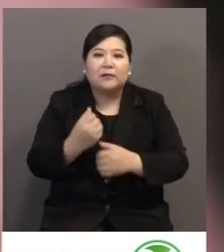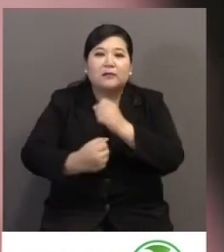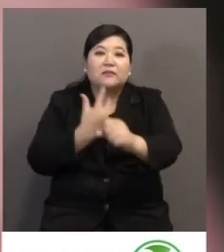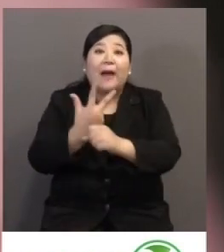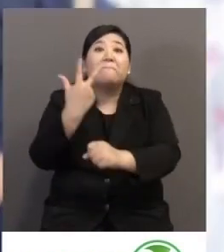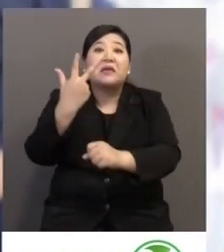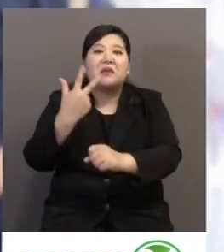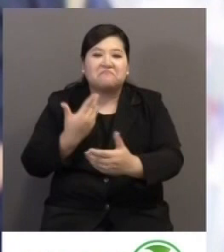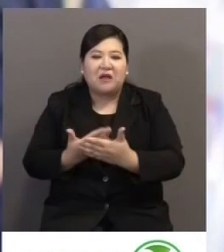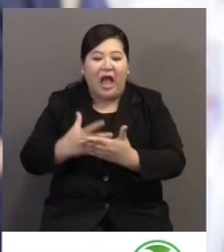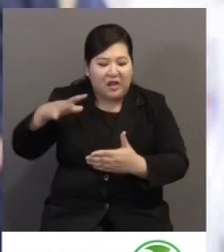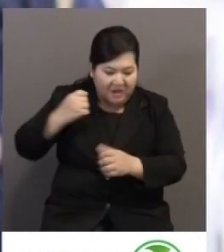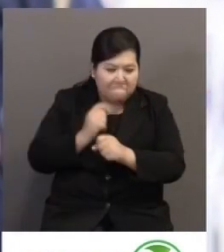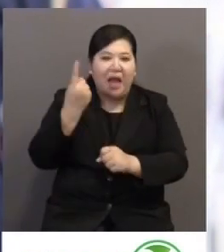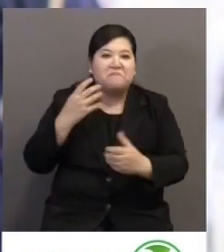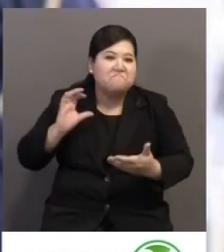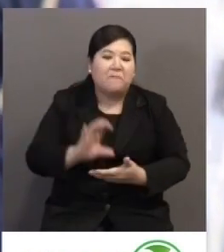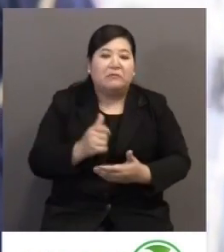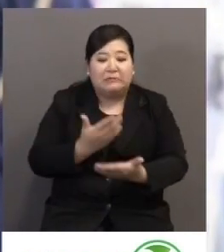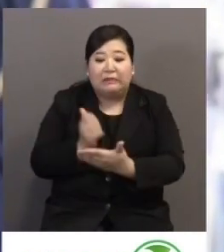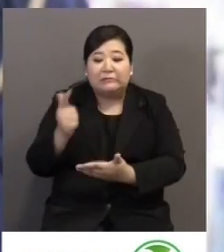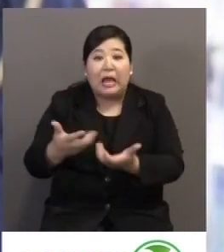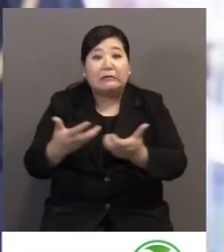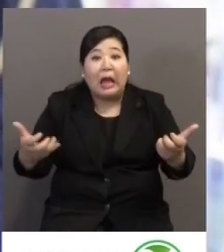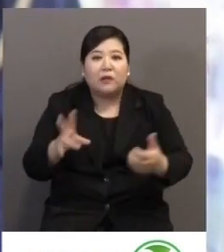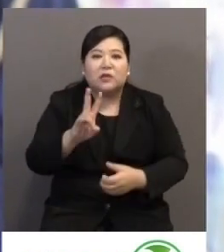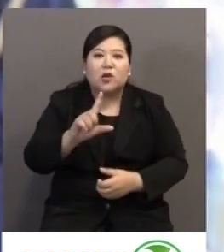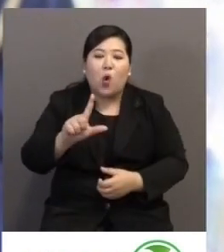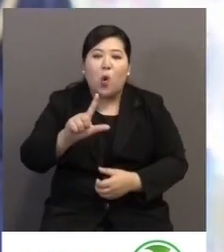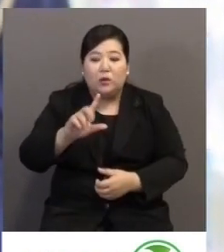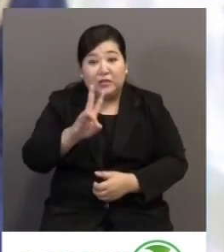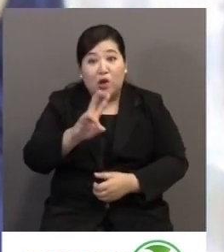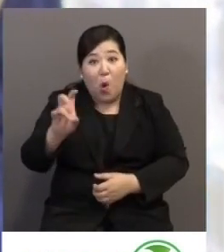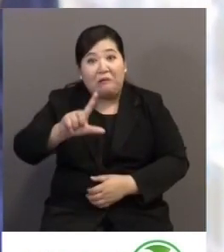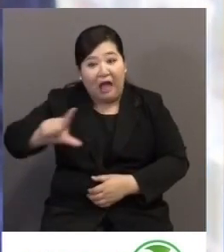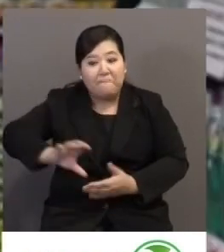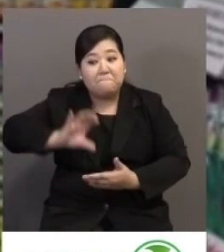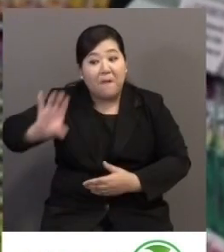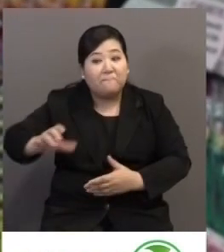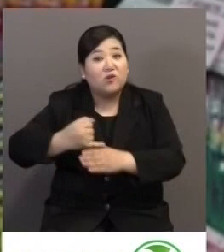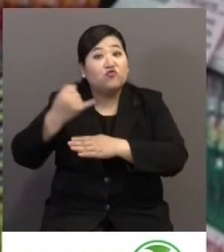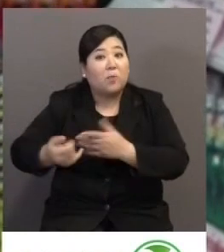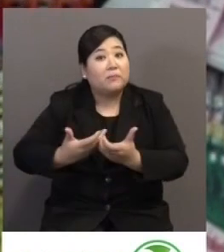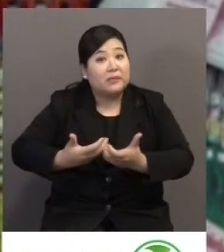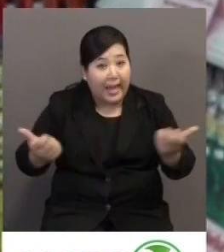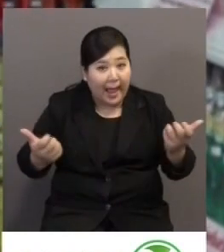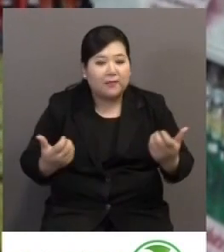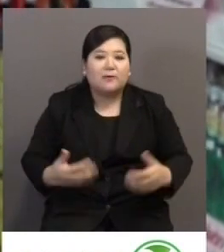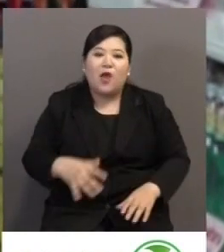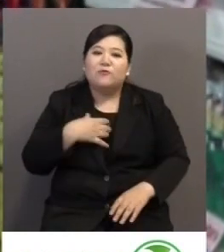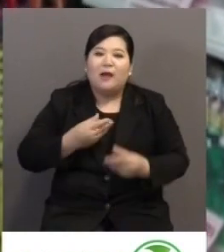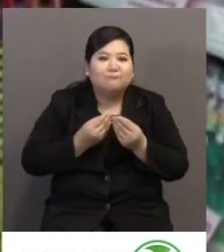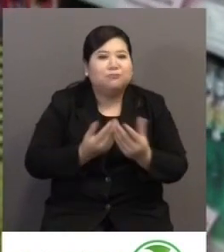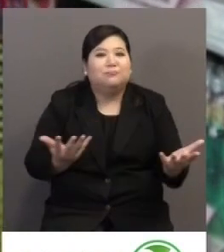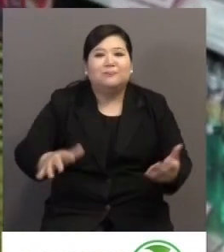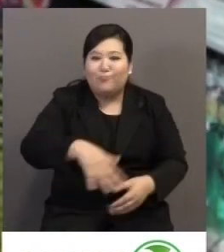นได้แน่นอนค่ะแม้ว่าจะต้องจ่ายค่าหย่าไปถึง700ล้านบาทก็ตามทีดังนั้นเมื่อจ่ายค่าหย่าได้นะคะจึงอยากจะแจกกำไรคืน